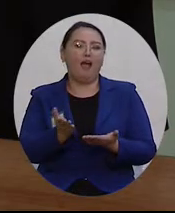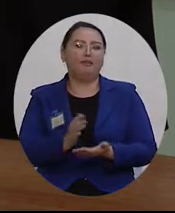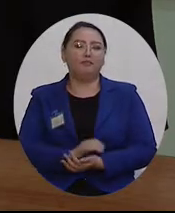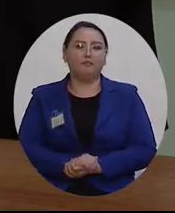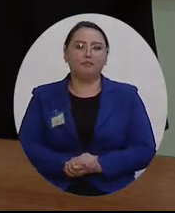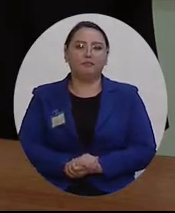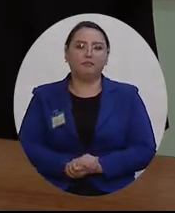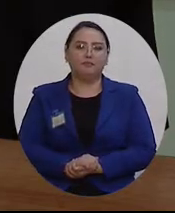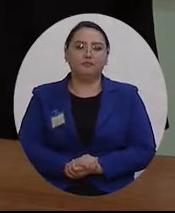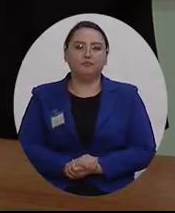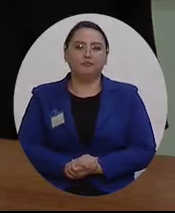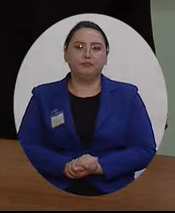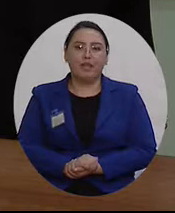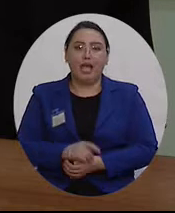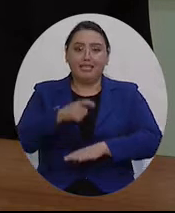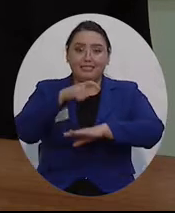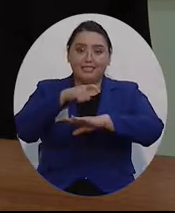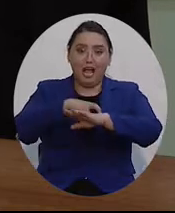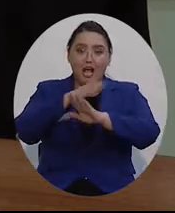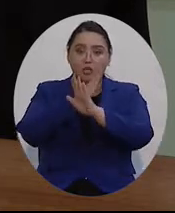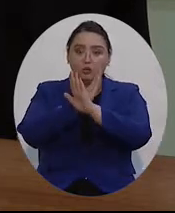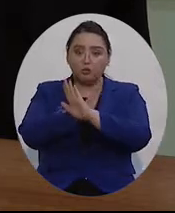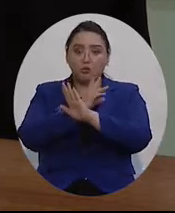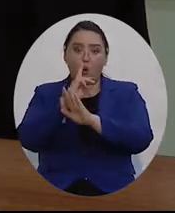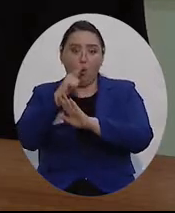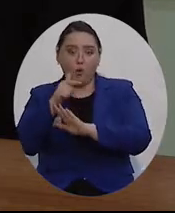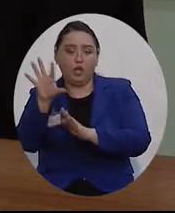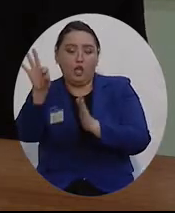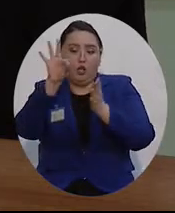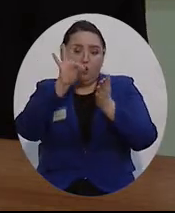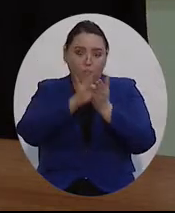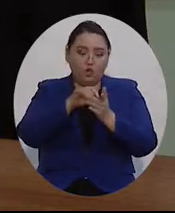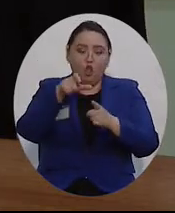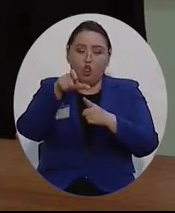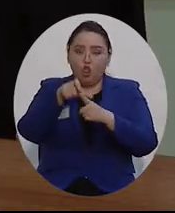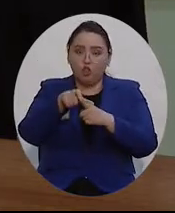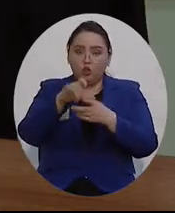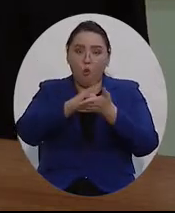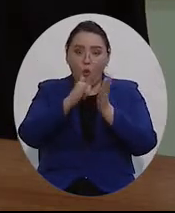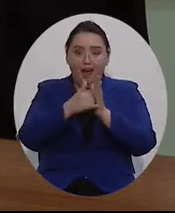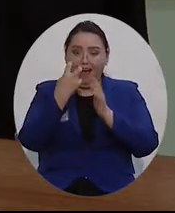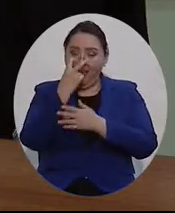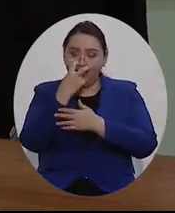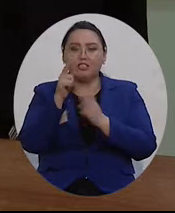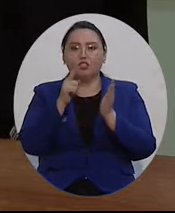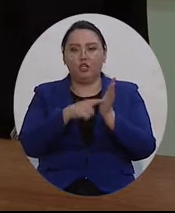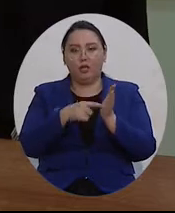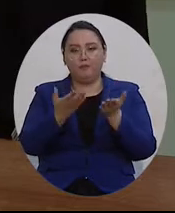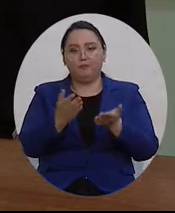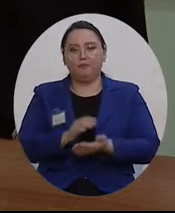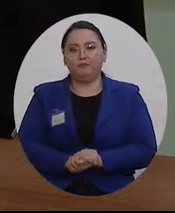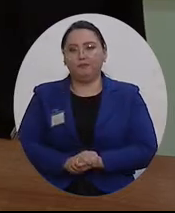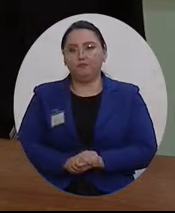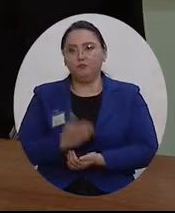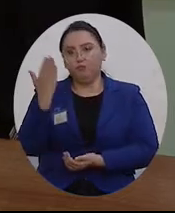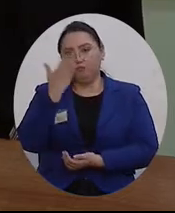ихэс бүгдээрээ цагаар төгсгөлтэй үгийг түүж нөхцөлийнх нь утгыг ажиглах ёстой. За ямар нөхцөлтэй үг